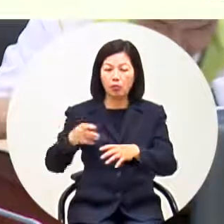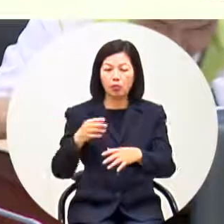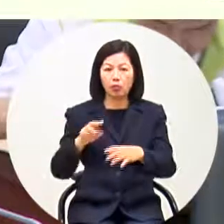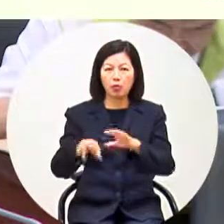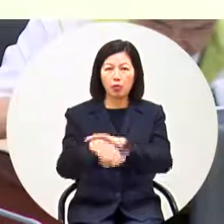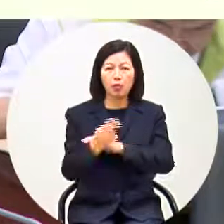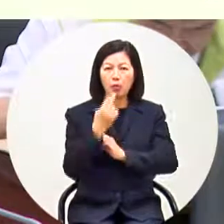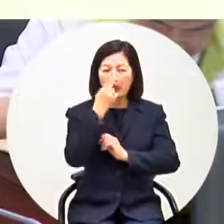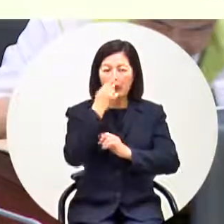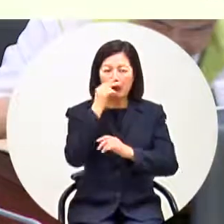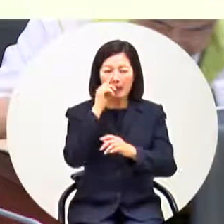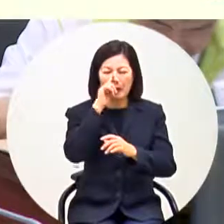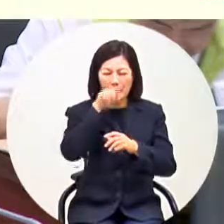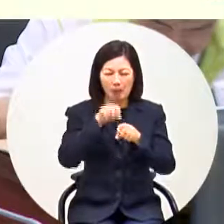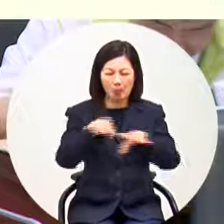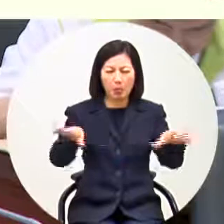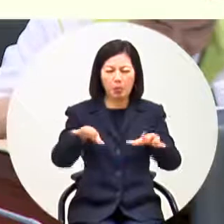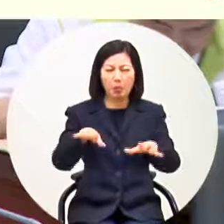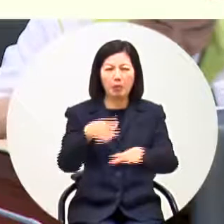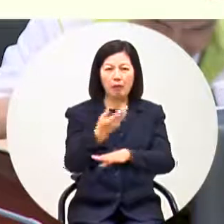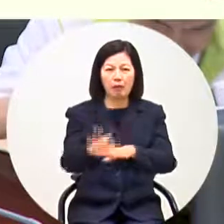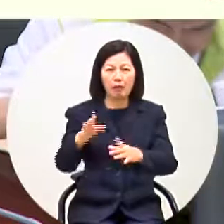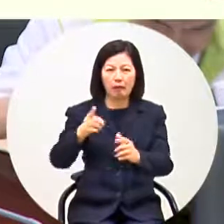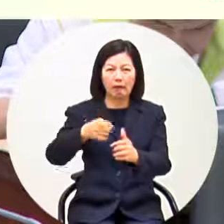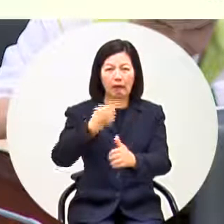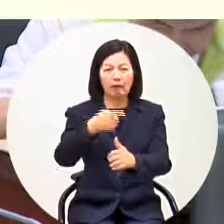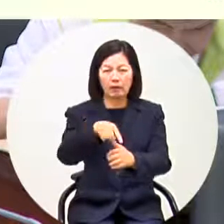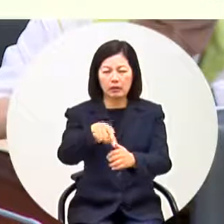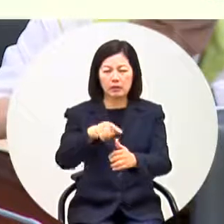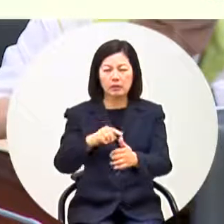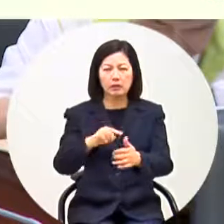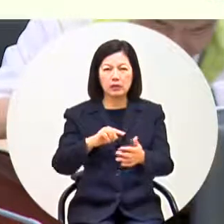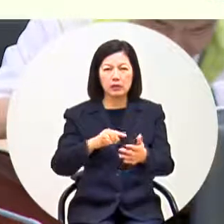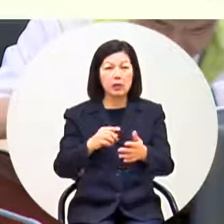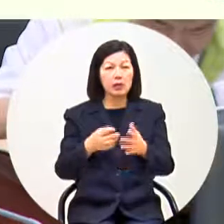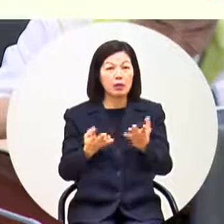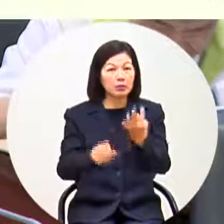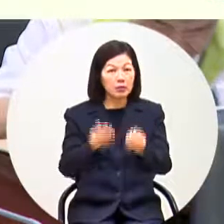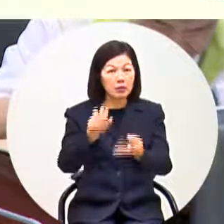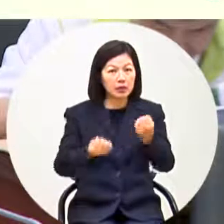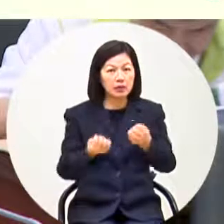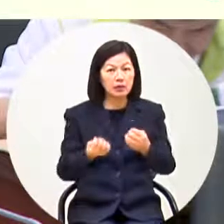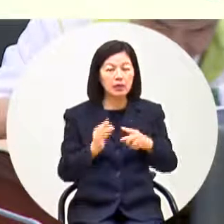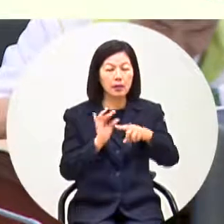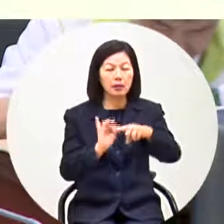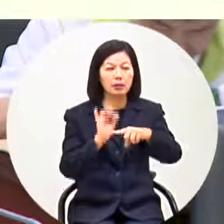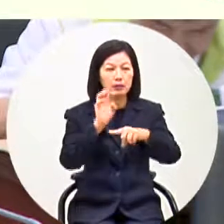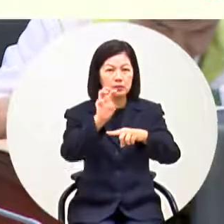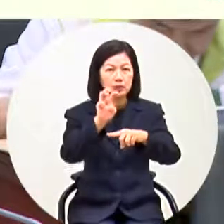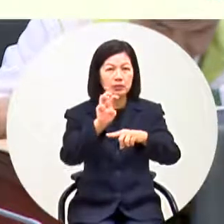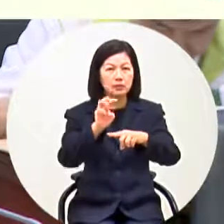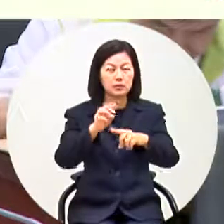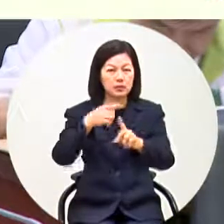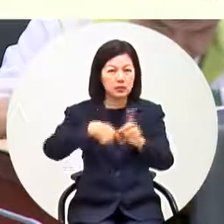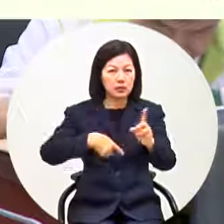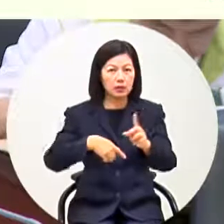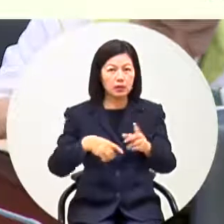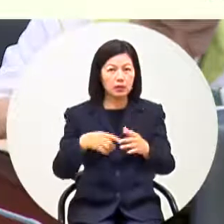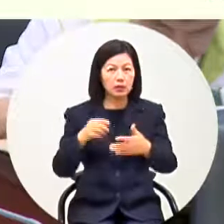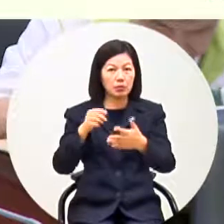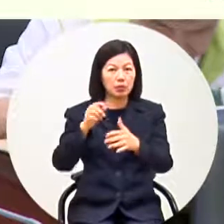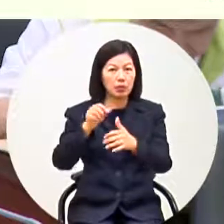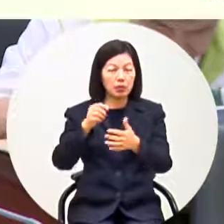拉哦，它的占了30%，那第五名的印度就是最近非